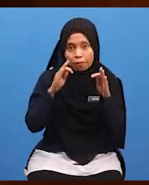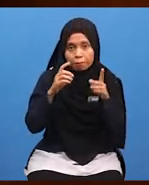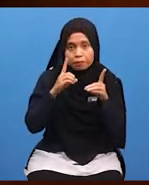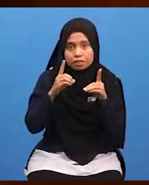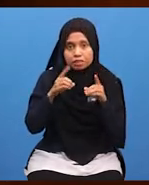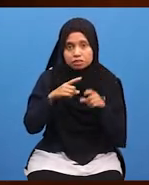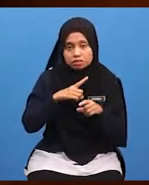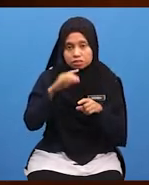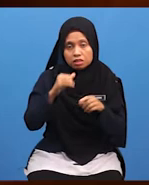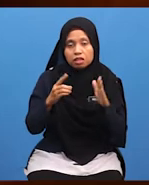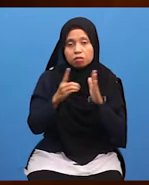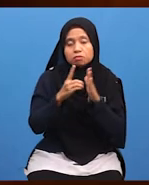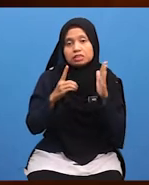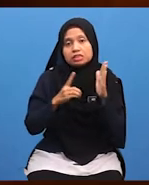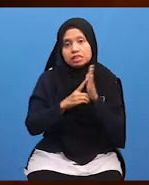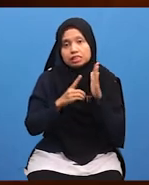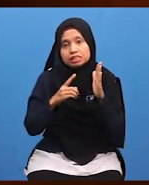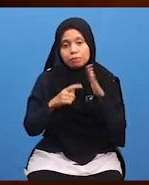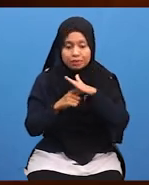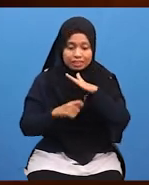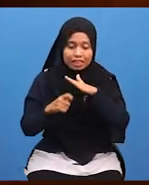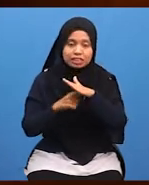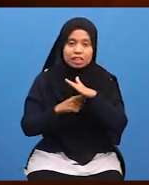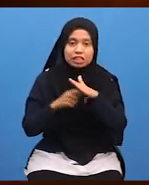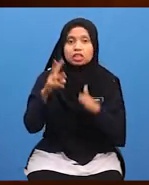yang berteraskan wahyu iaitu Al-Quran dan As-Sunnah.